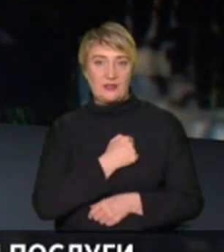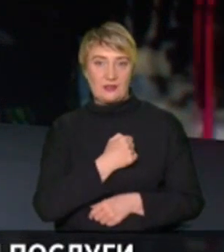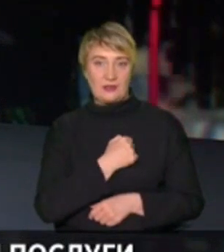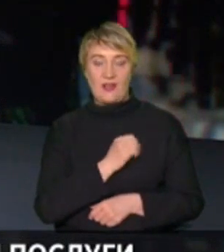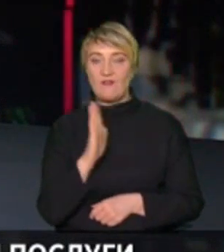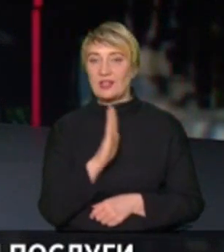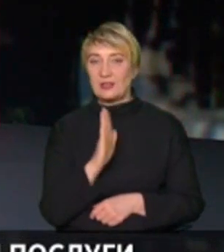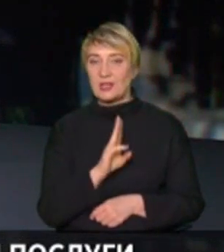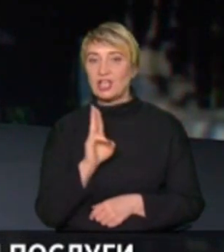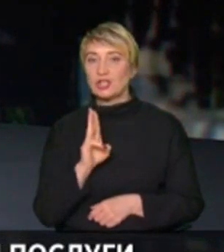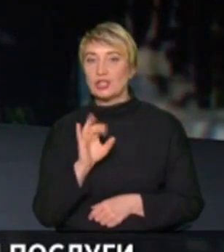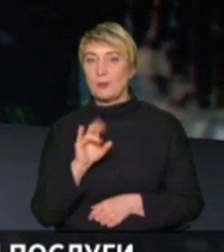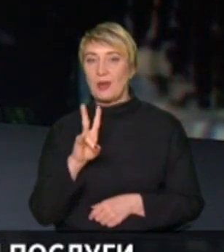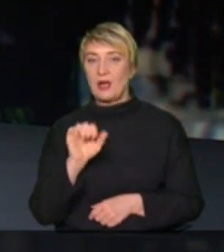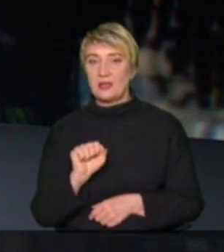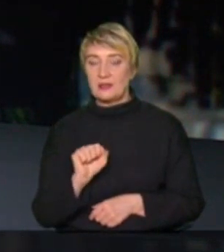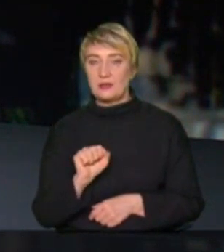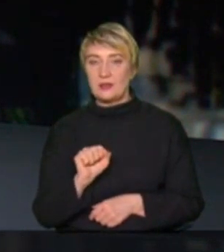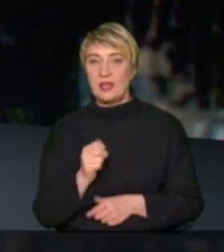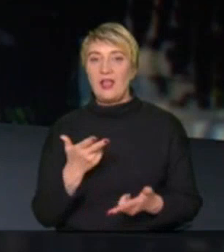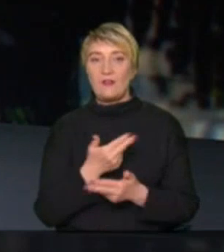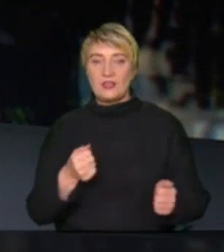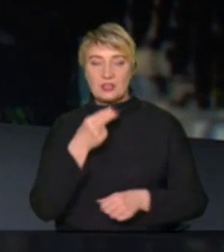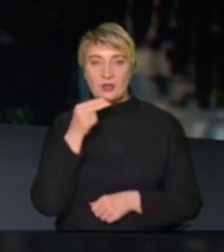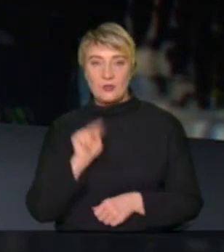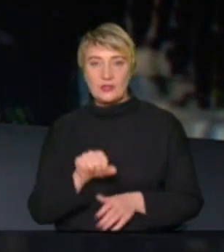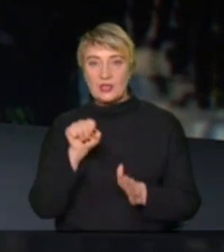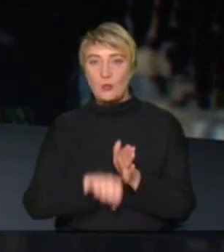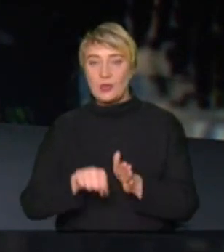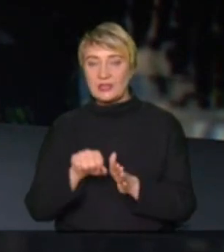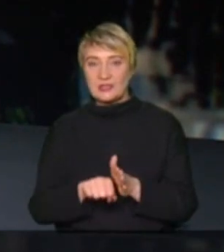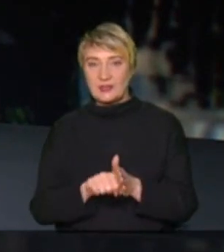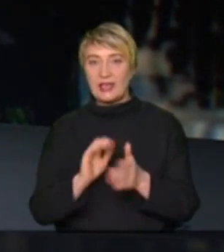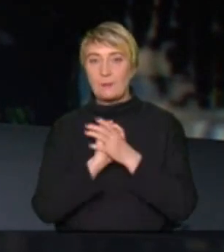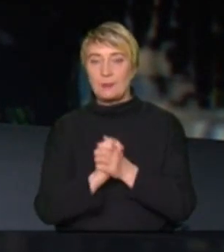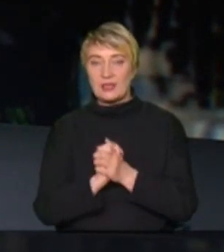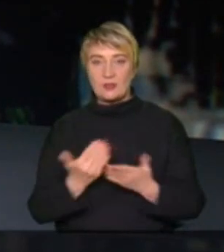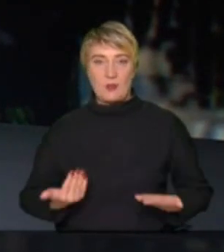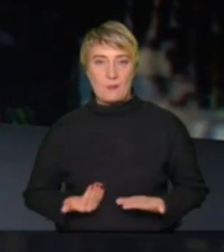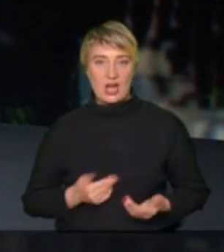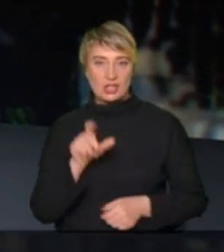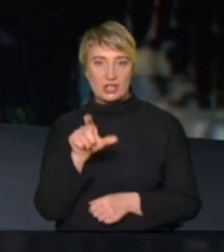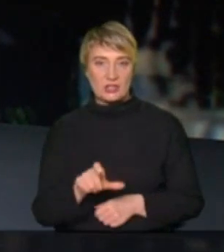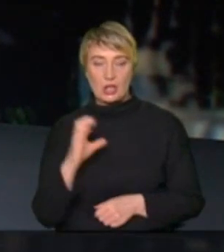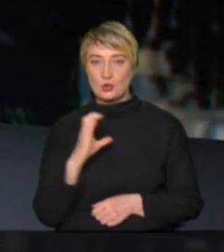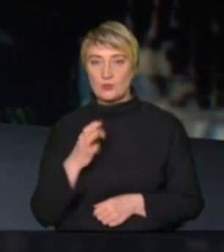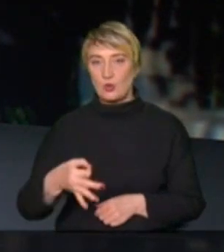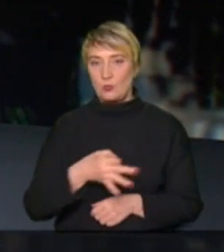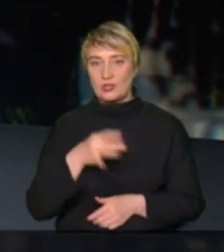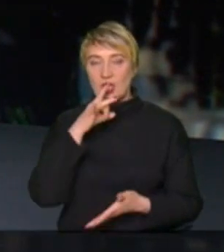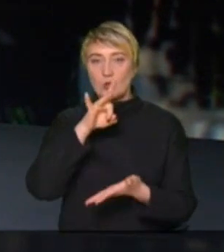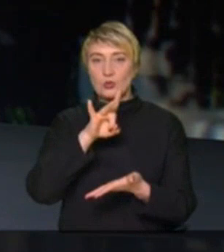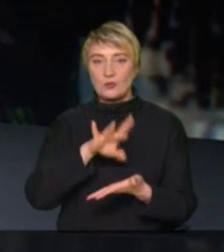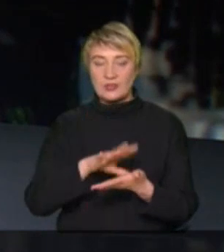Шишемаріна. Визнали винним у вбивстві мирного мешканця Сумської області. Йому вже призначили довічне